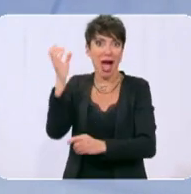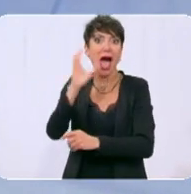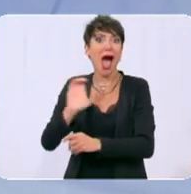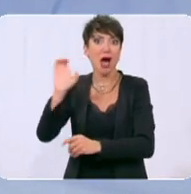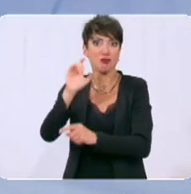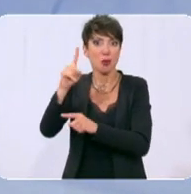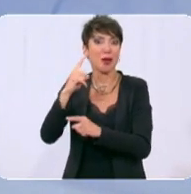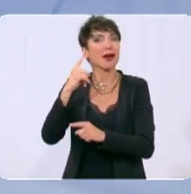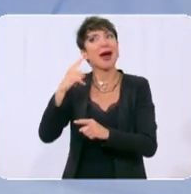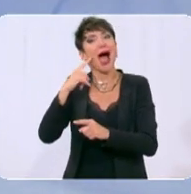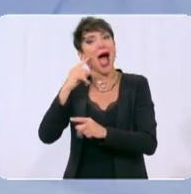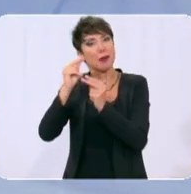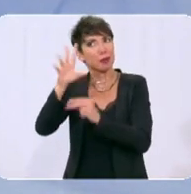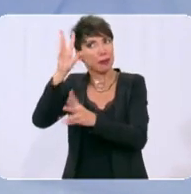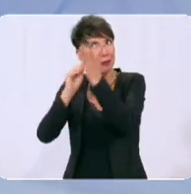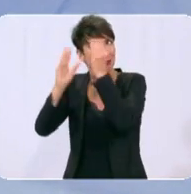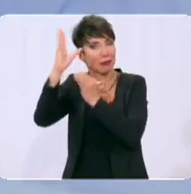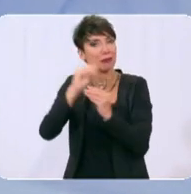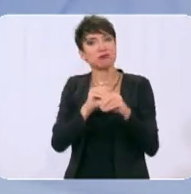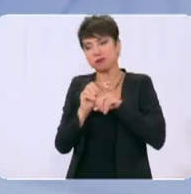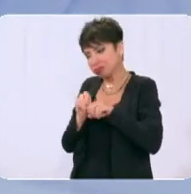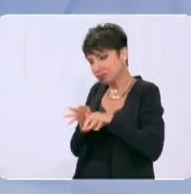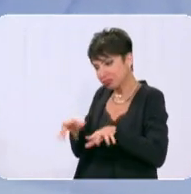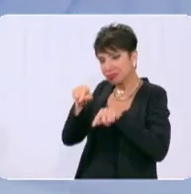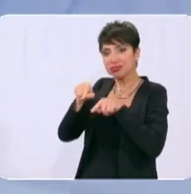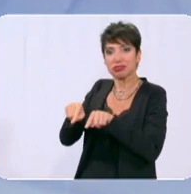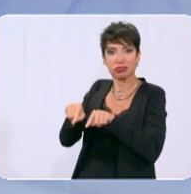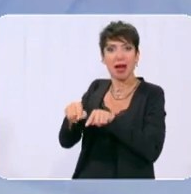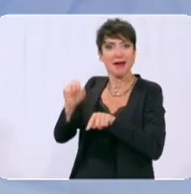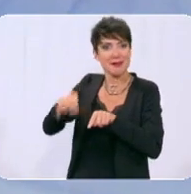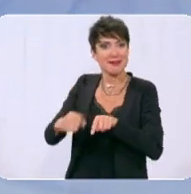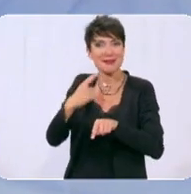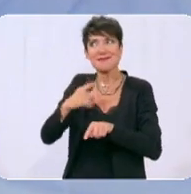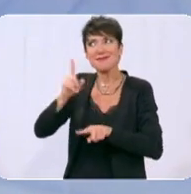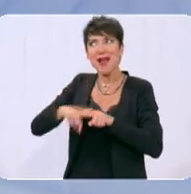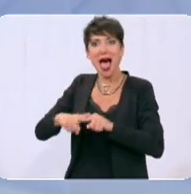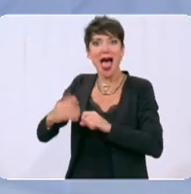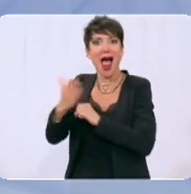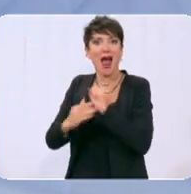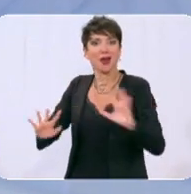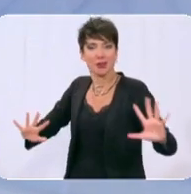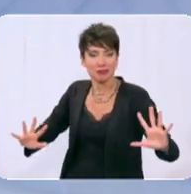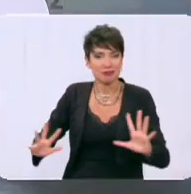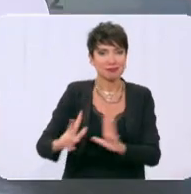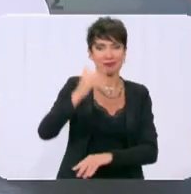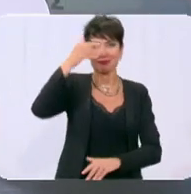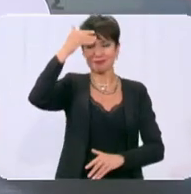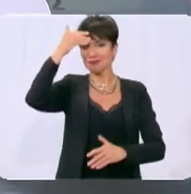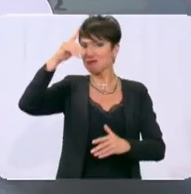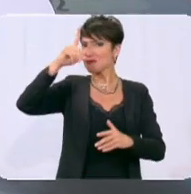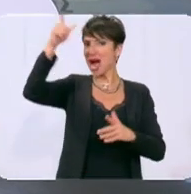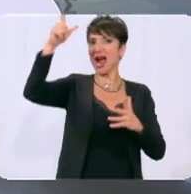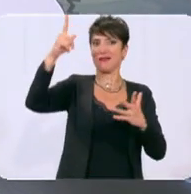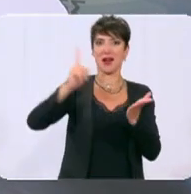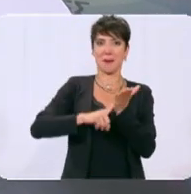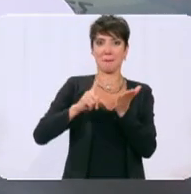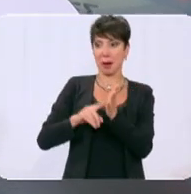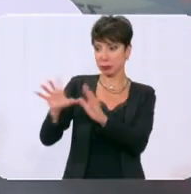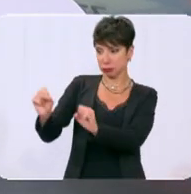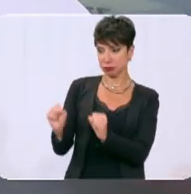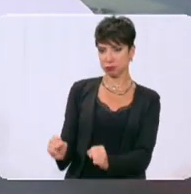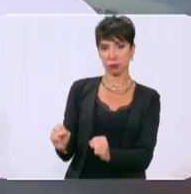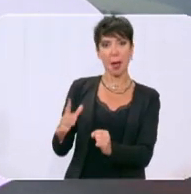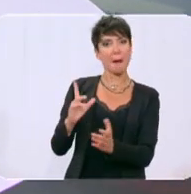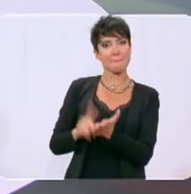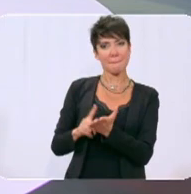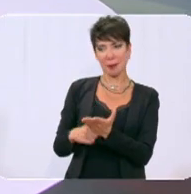να κάνουμε βήματα μπροστά. Οι Έλληνες αγρότες πρέπει να είναι υπερήφανοι για αυτό που κάνουν και εμείς να τους κρατάμε στη γη τους, δίνοντας τα απαραίτητα